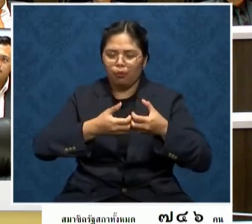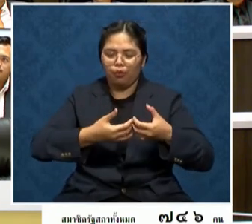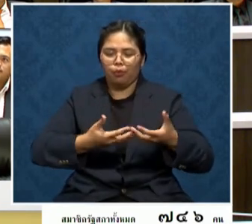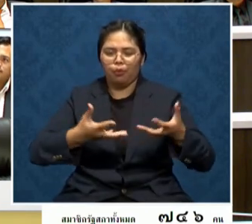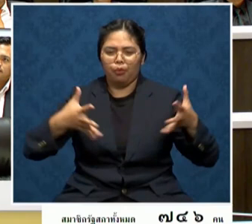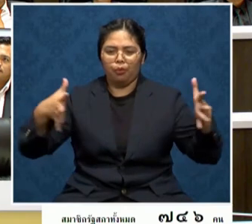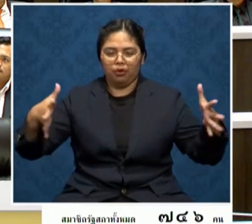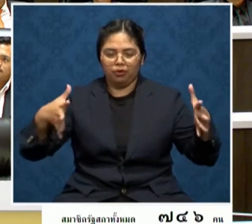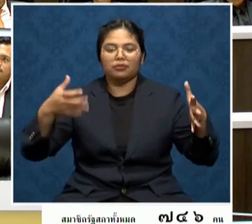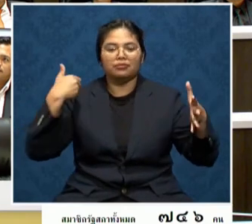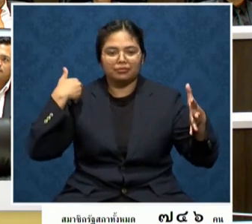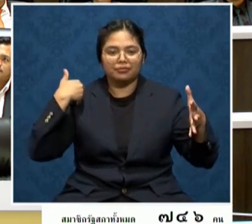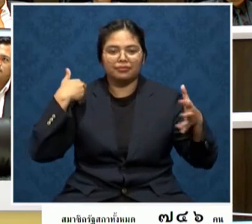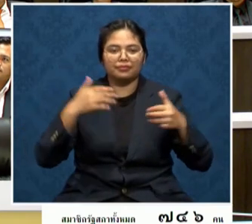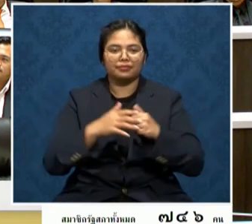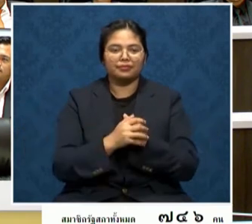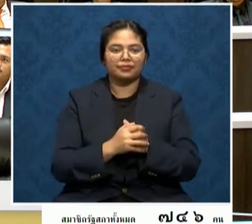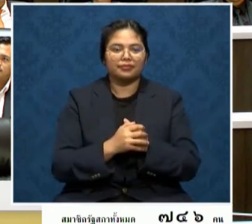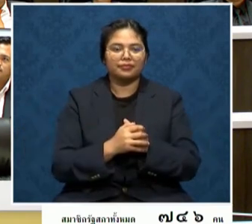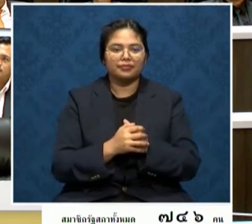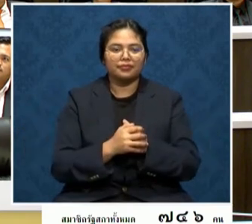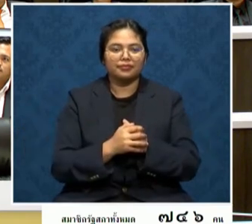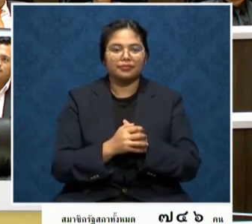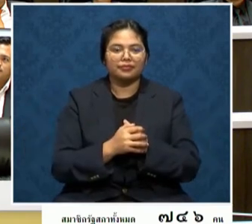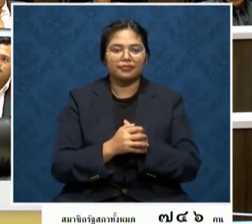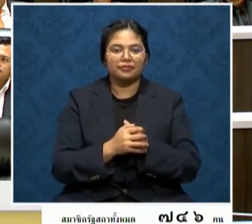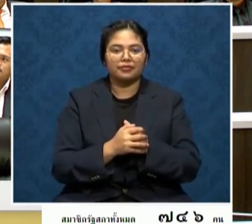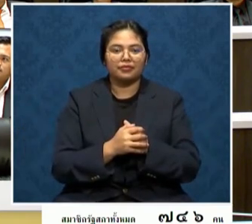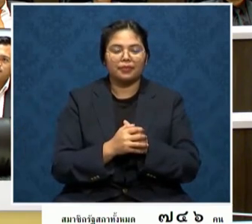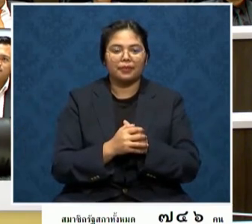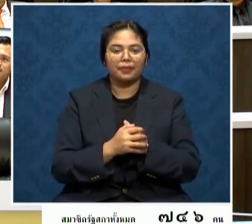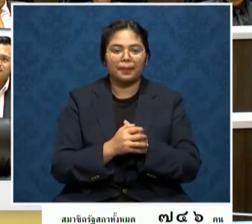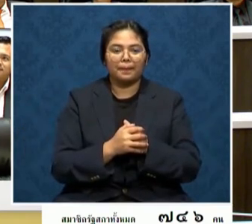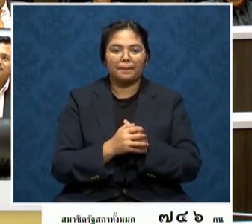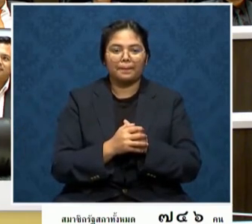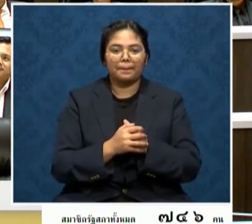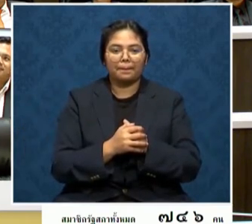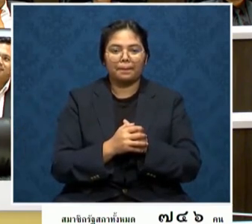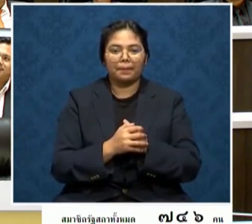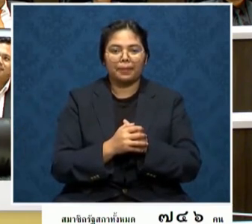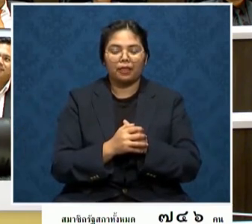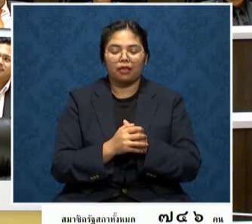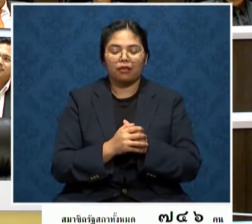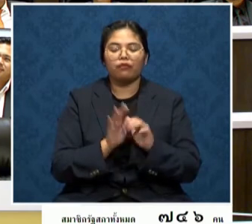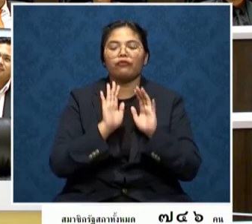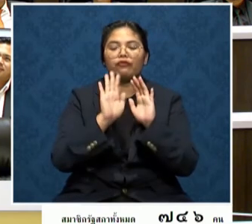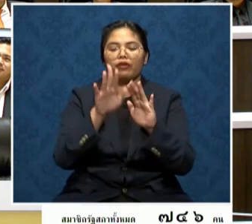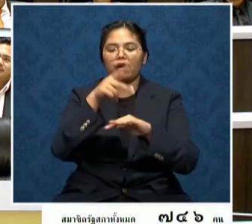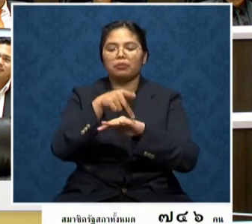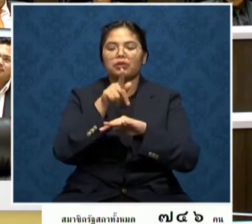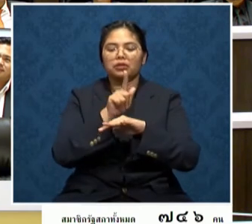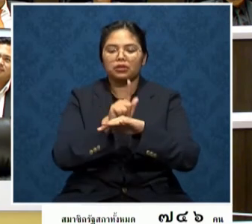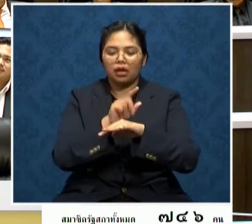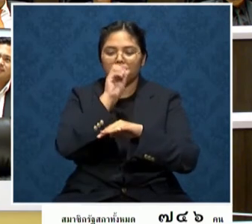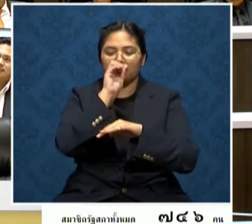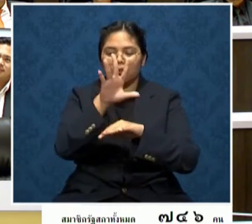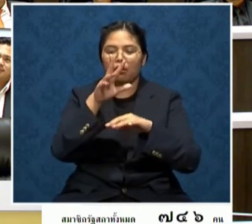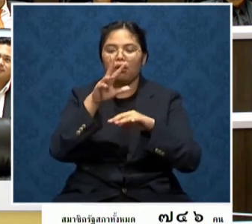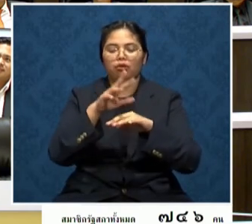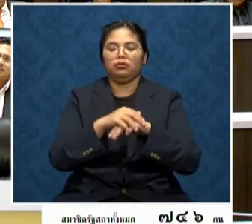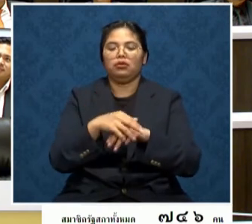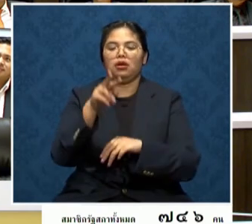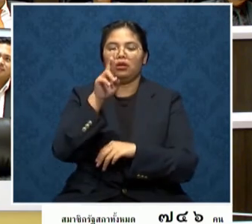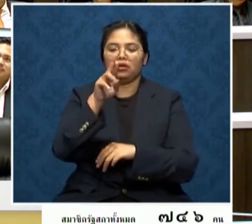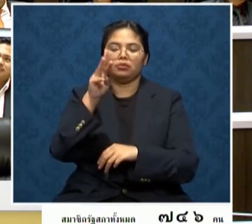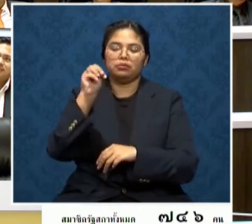รายได้เข้าสู่ประเทศไทยได้นะครับผมขอเรียนท่านประธานผ่านไปยังคณะรัฐมนตรีว่าเพื่อผลประโยชน์ของประเทศ